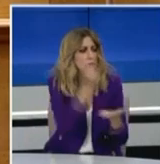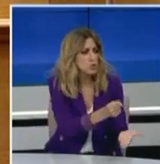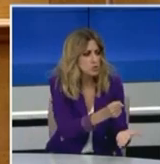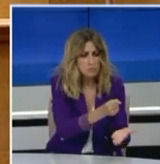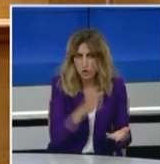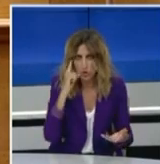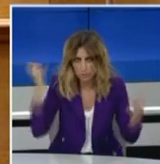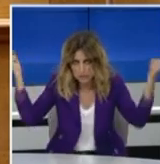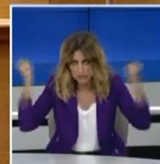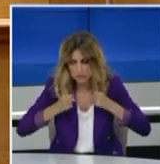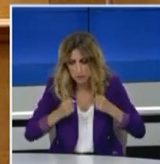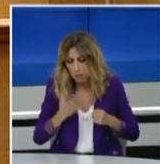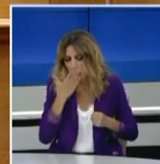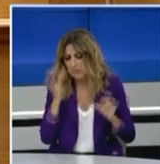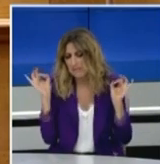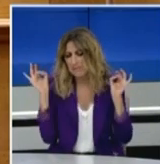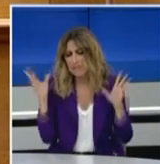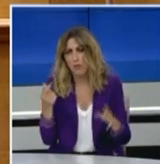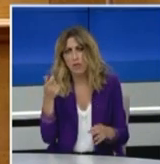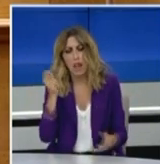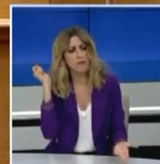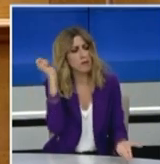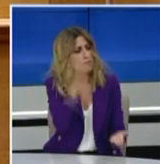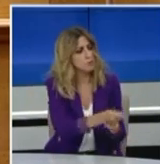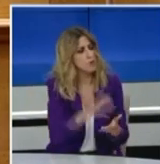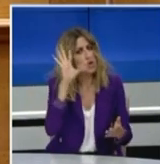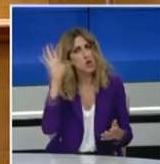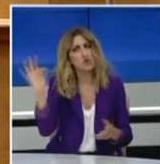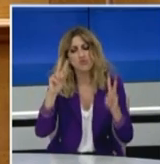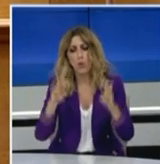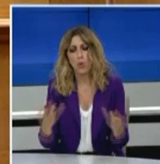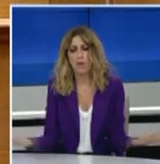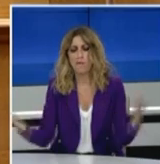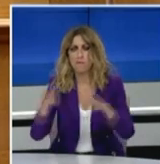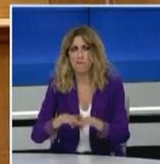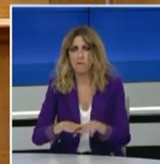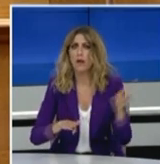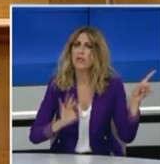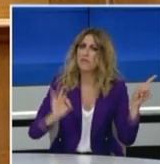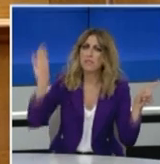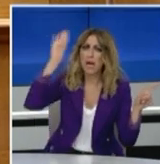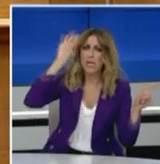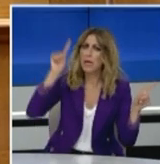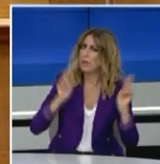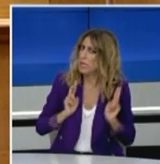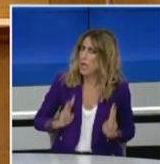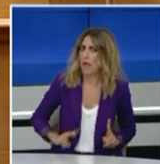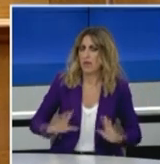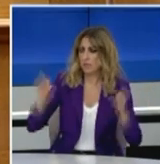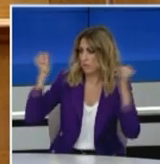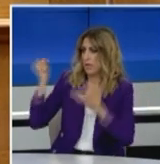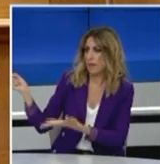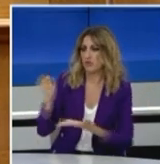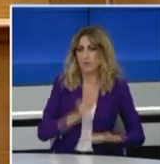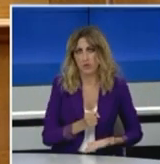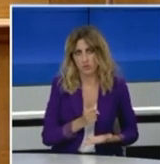ανενόχλητη να κάνει τις δουλειές της. Πότε το ξαναείδαμε αυτό το σύριαλ στην Ελλάδα? Με το γνωστό σκάνδαλο